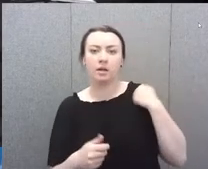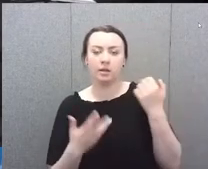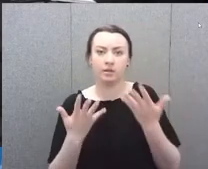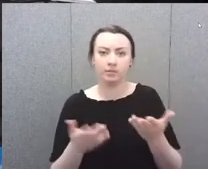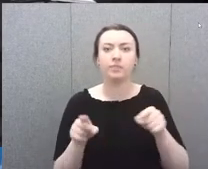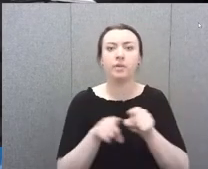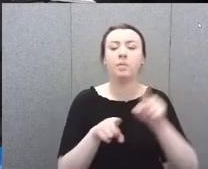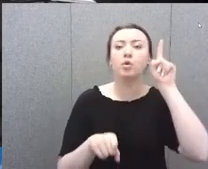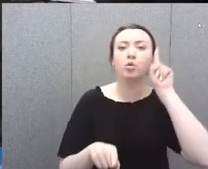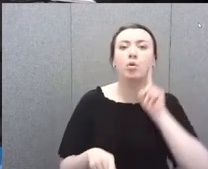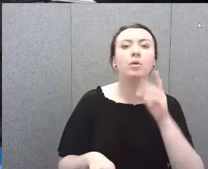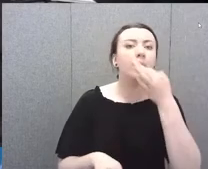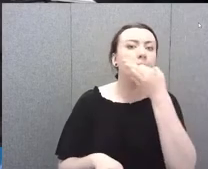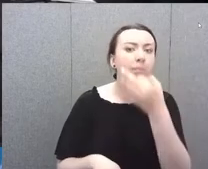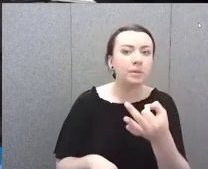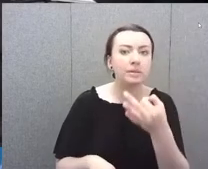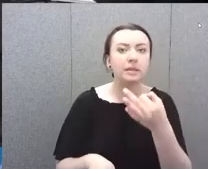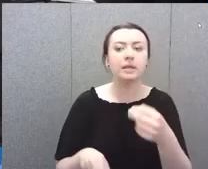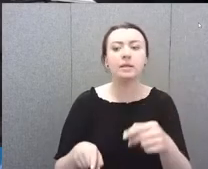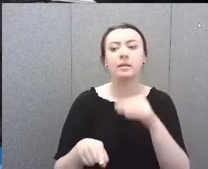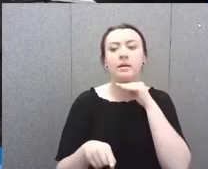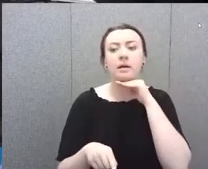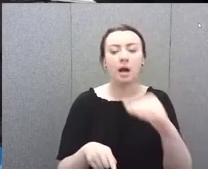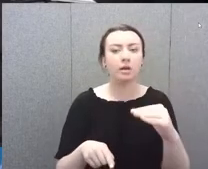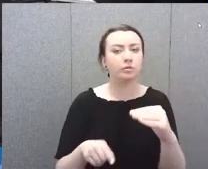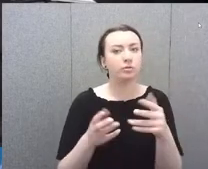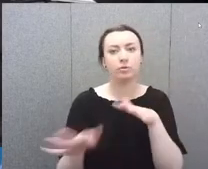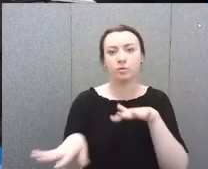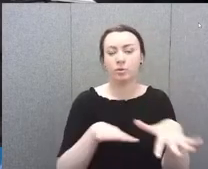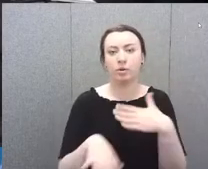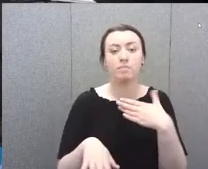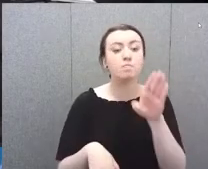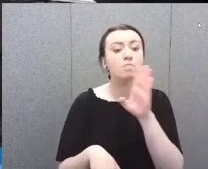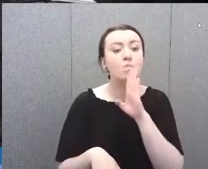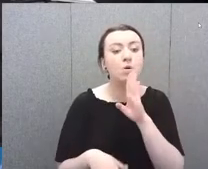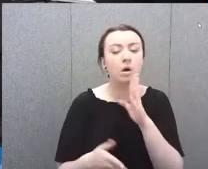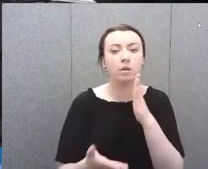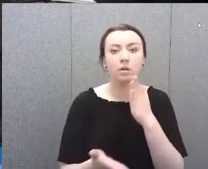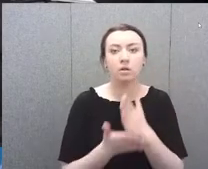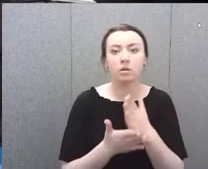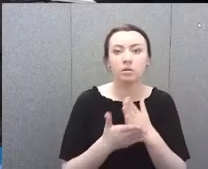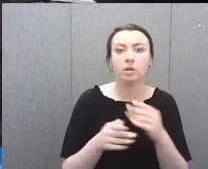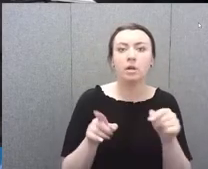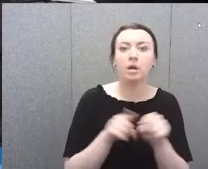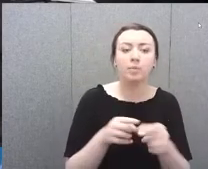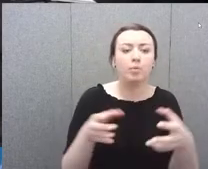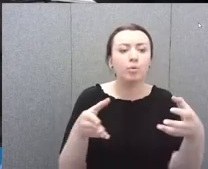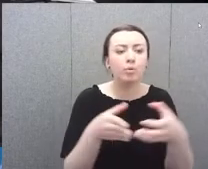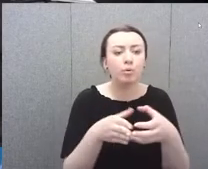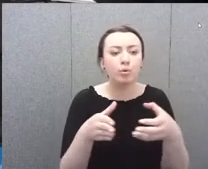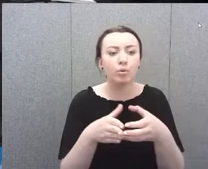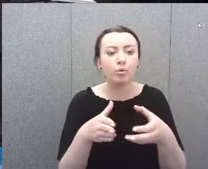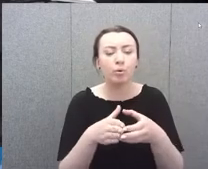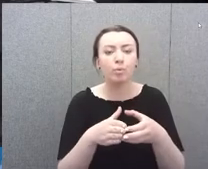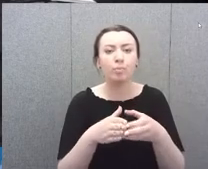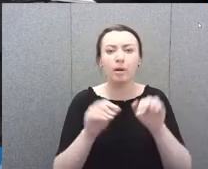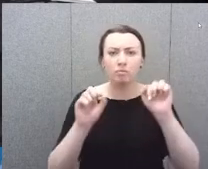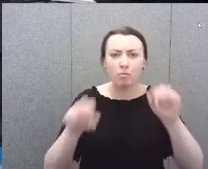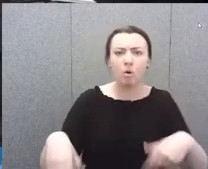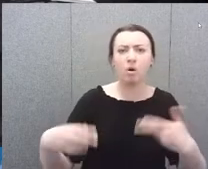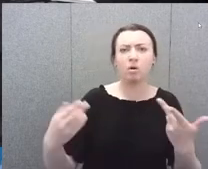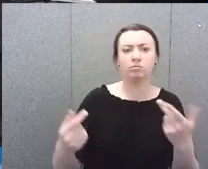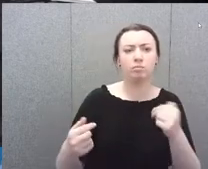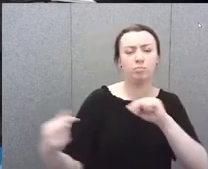институции ведомства, вооруженные силы. И особое внимание